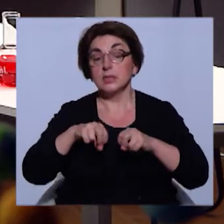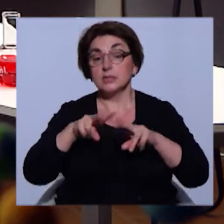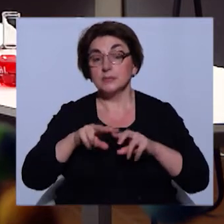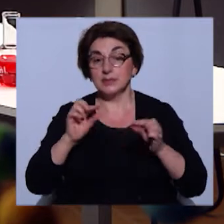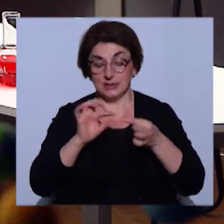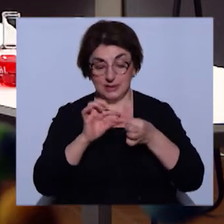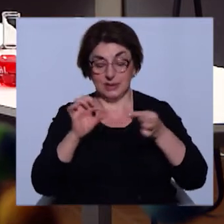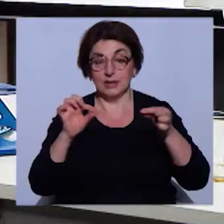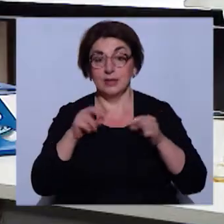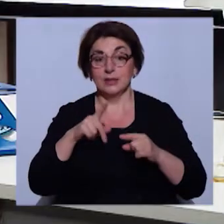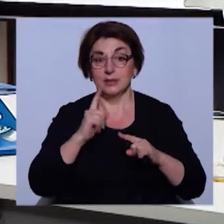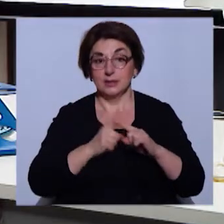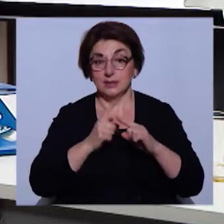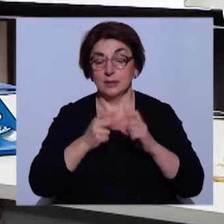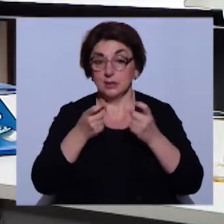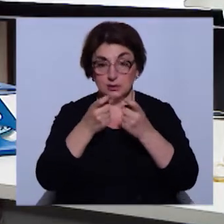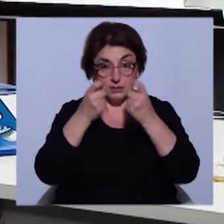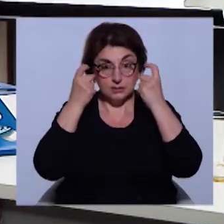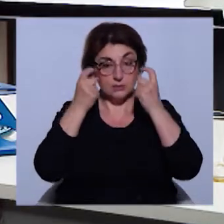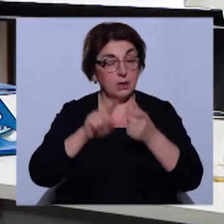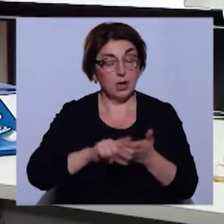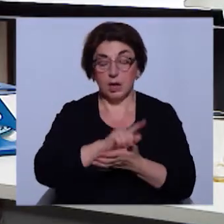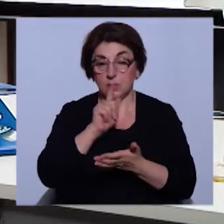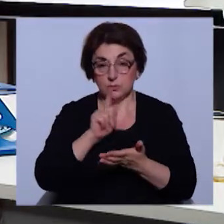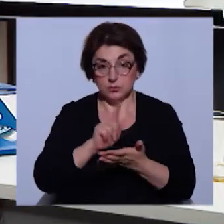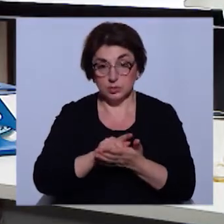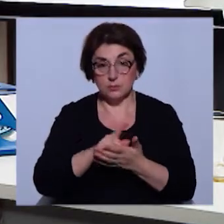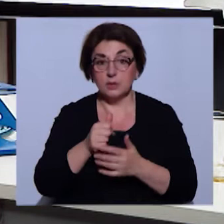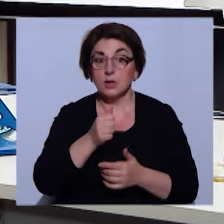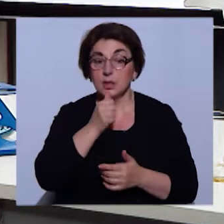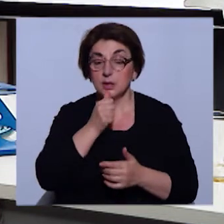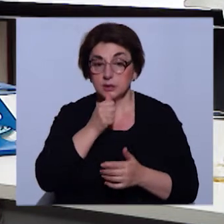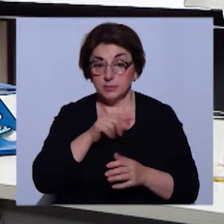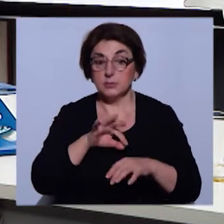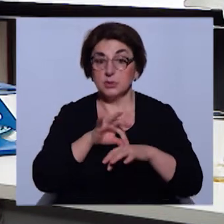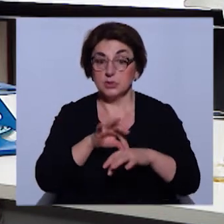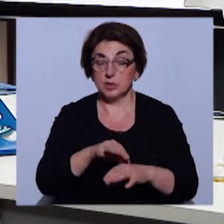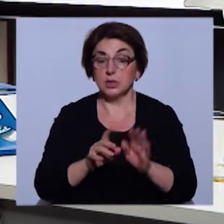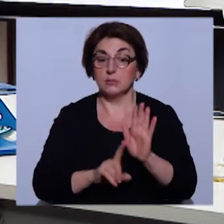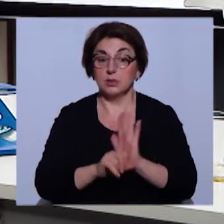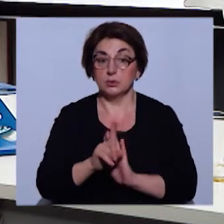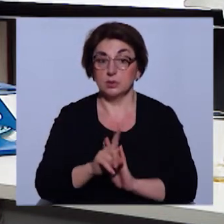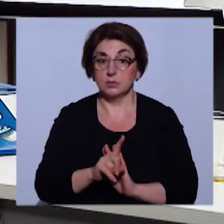გამოვიყენებ ექსპერიმენტისათვის და სათვალესაც მოვირგებ, რადგან დავიწყეთ ექსპერიმენტები.